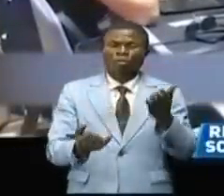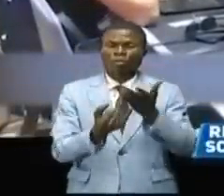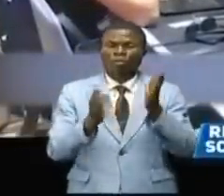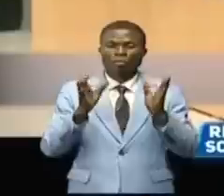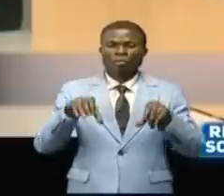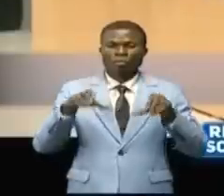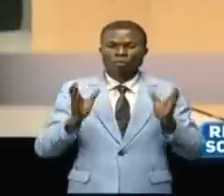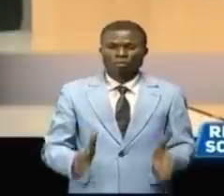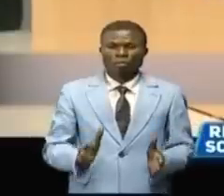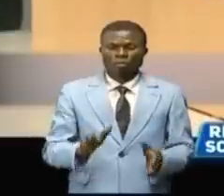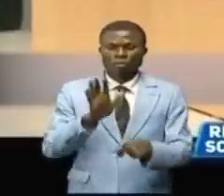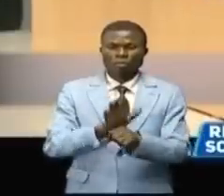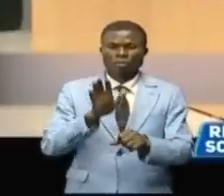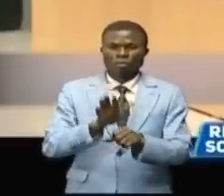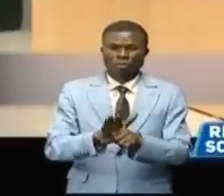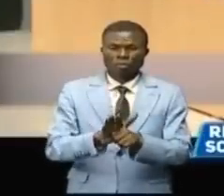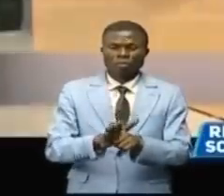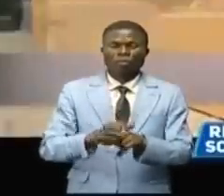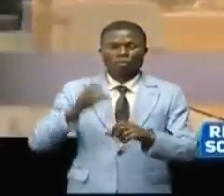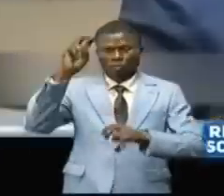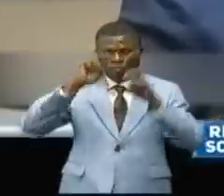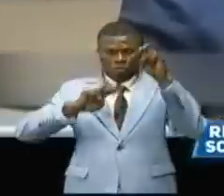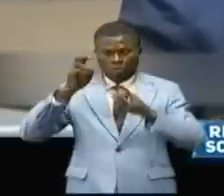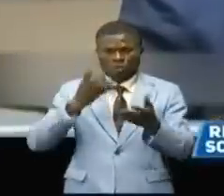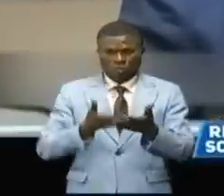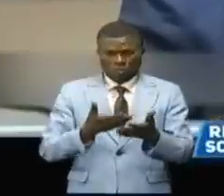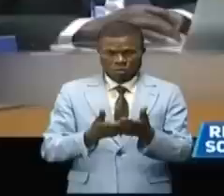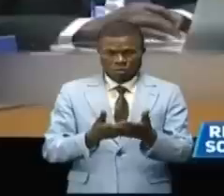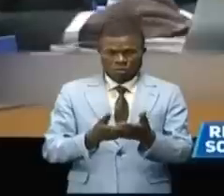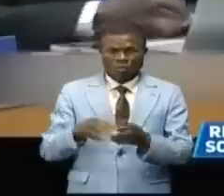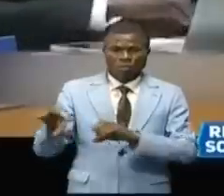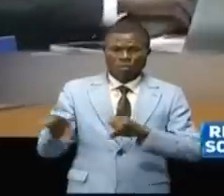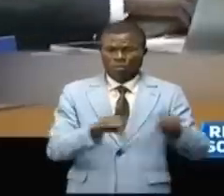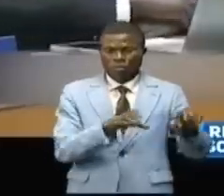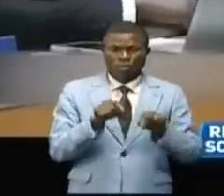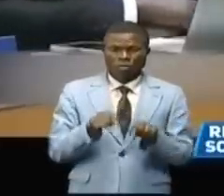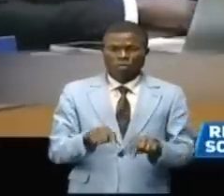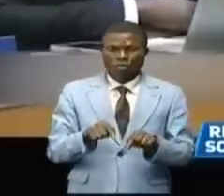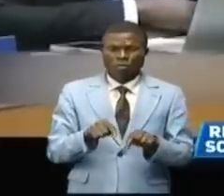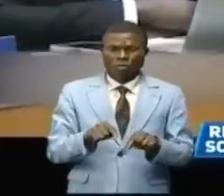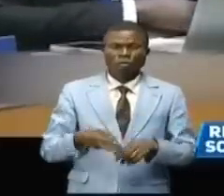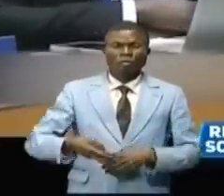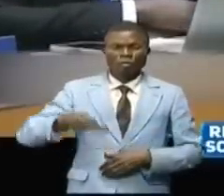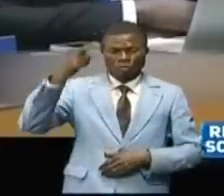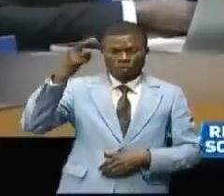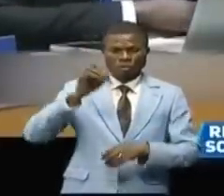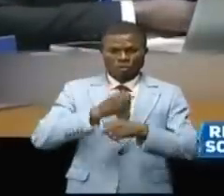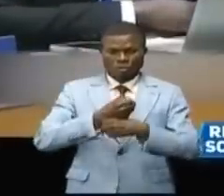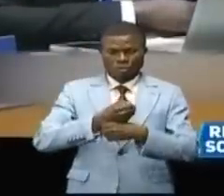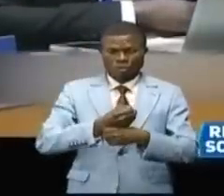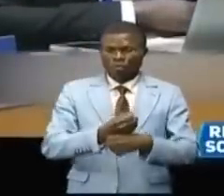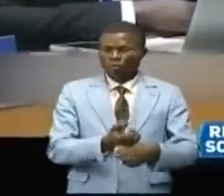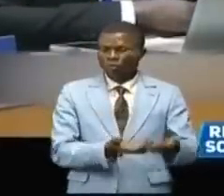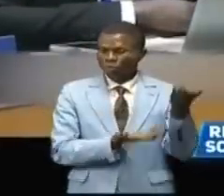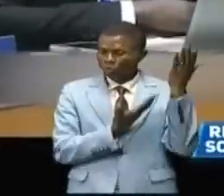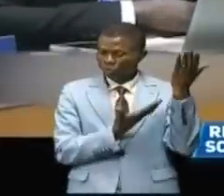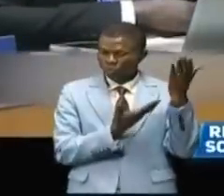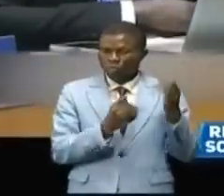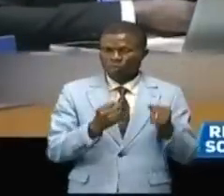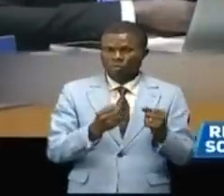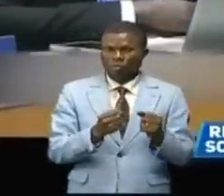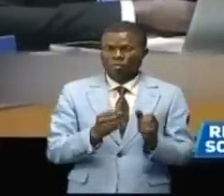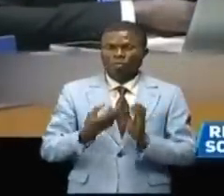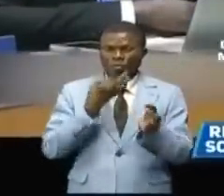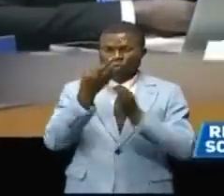congolais dans les différentes disciplines scientifiques. Cette activité grandiose constitue un signal fort pour mettre en